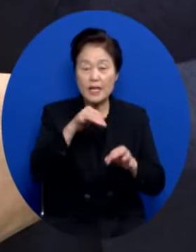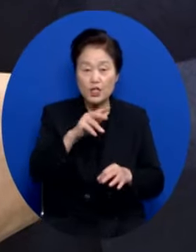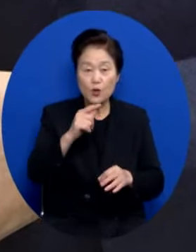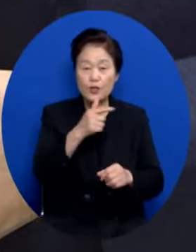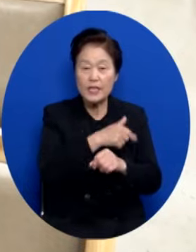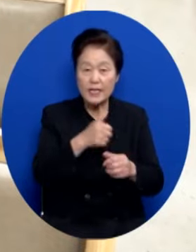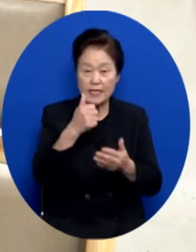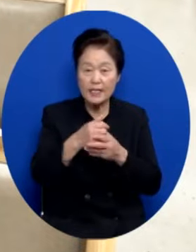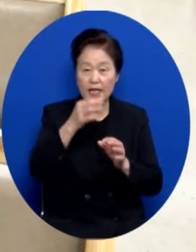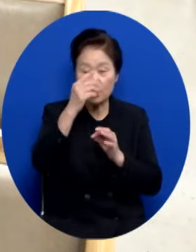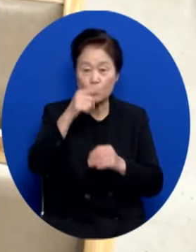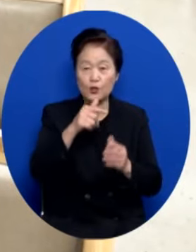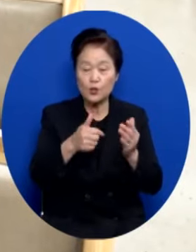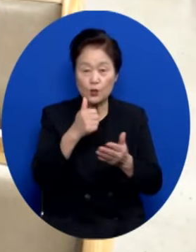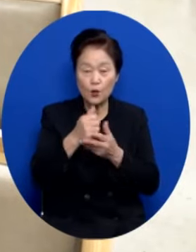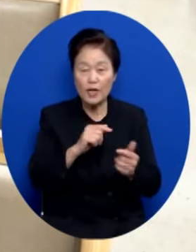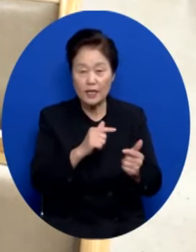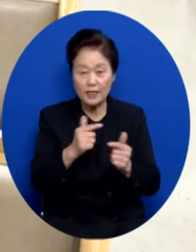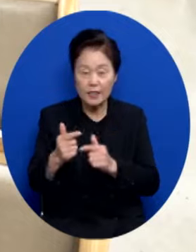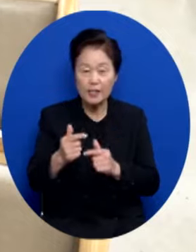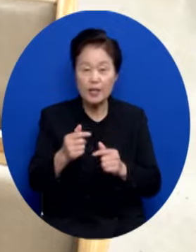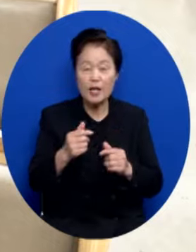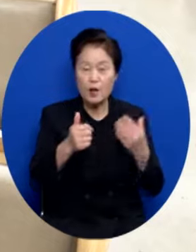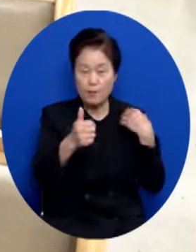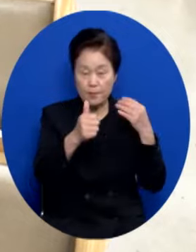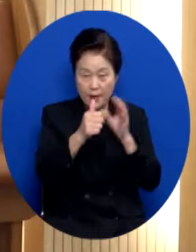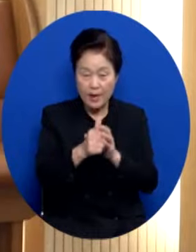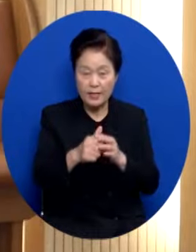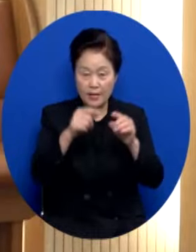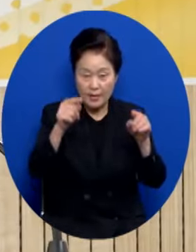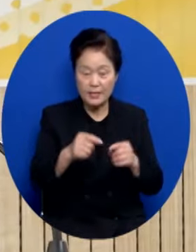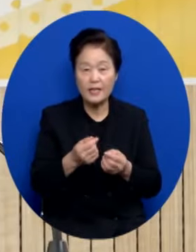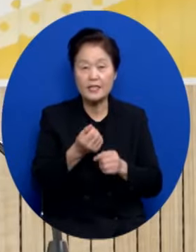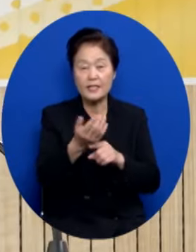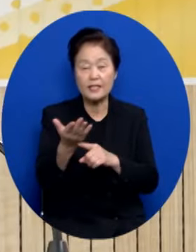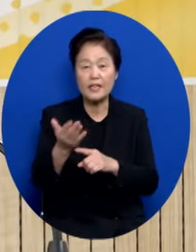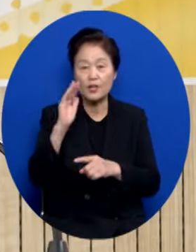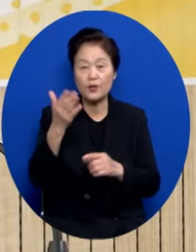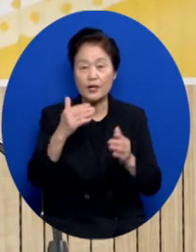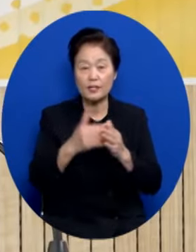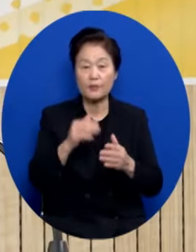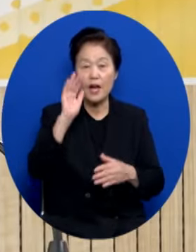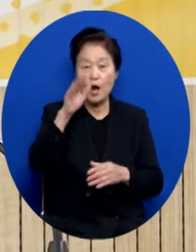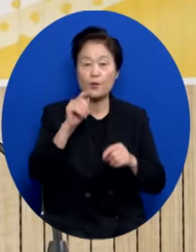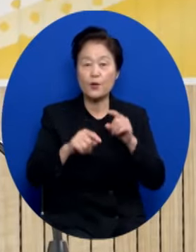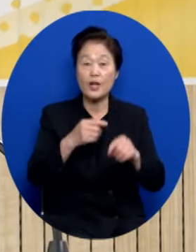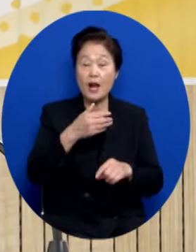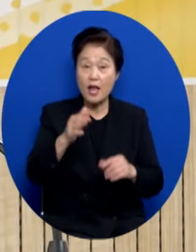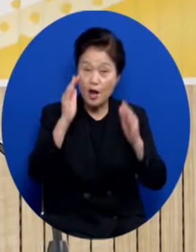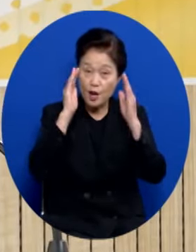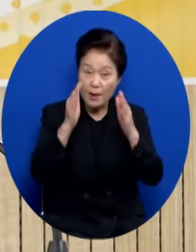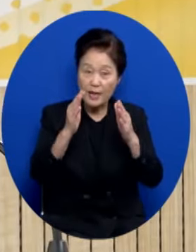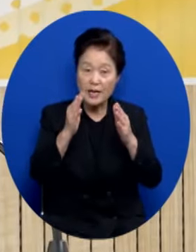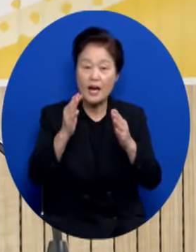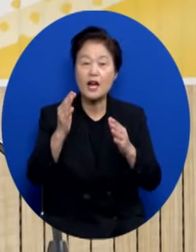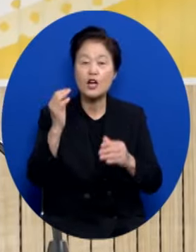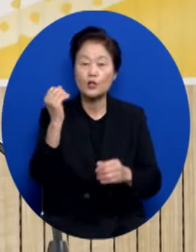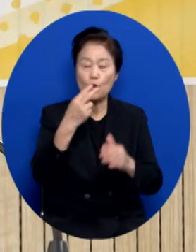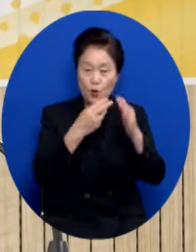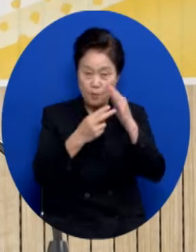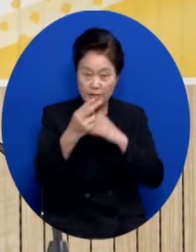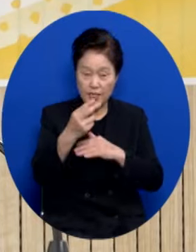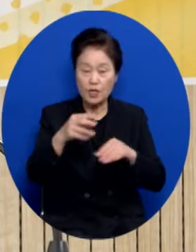이국진 소장, 연구소 이사들에게 위촉장이 전달됐습니다. 앞으로 나아가야 할 방향, 또